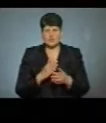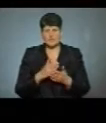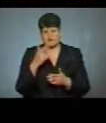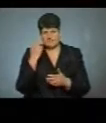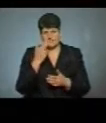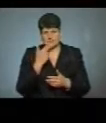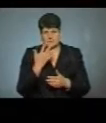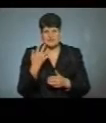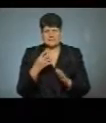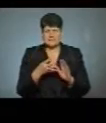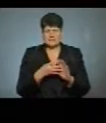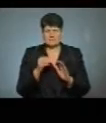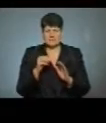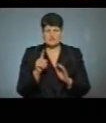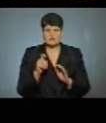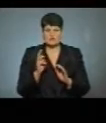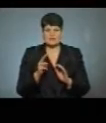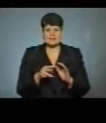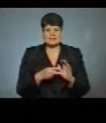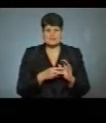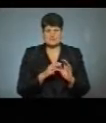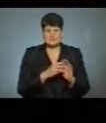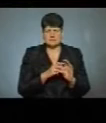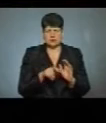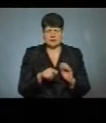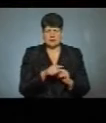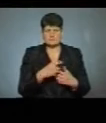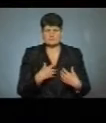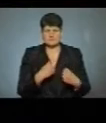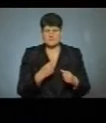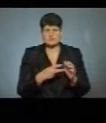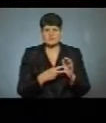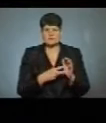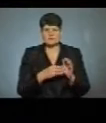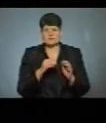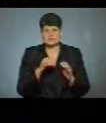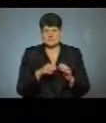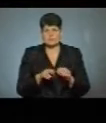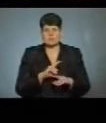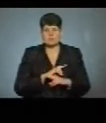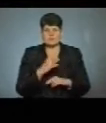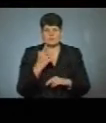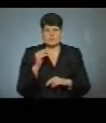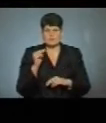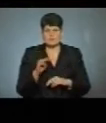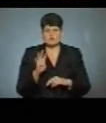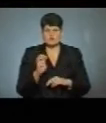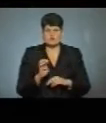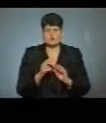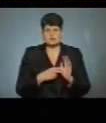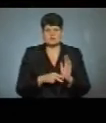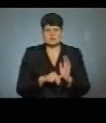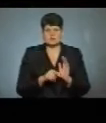– 59 тисяч 138 осіб. Там видужали 7 тисяч 24 людини, померли 5 тисяч 476